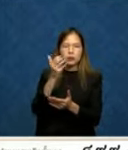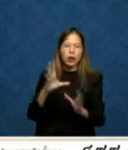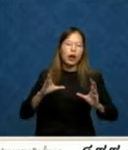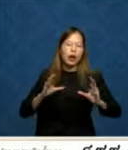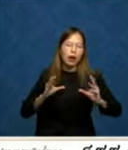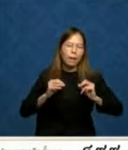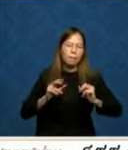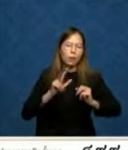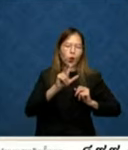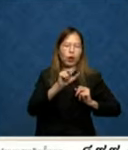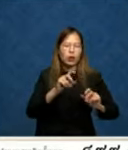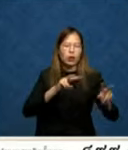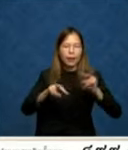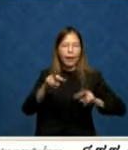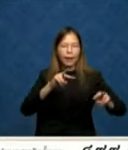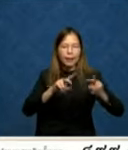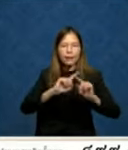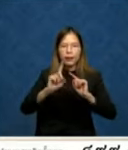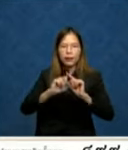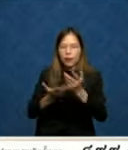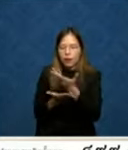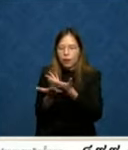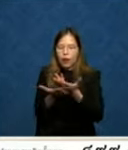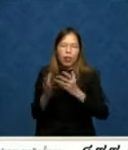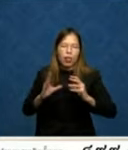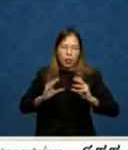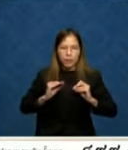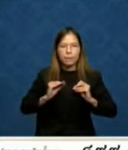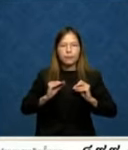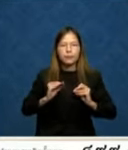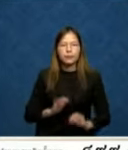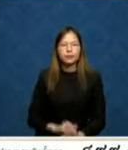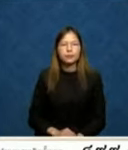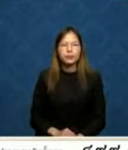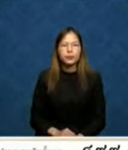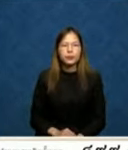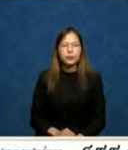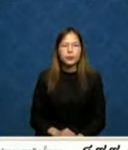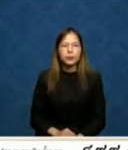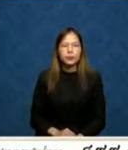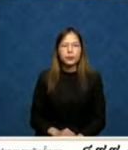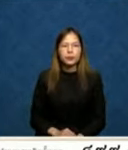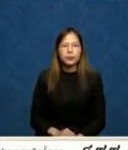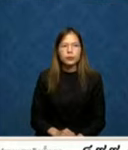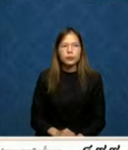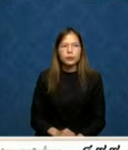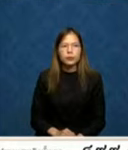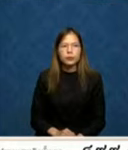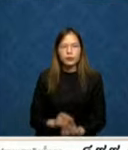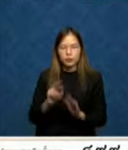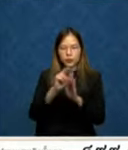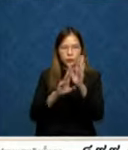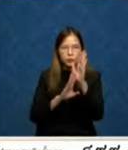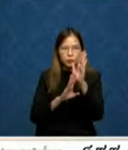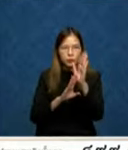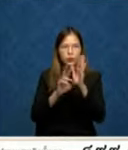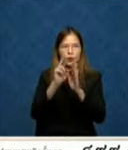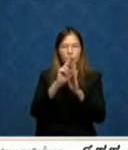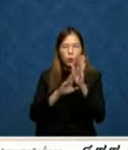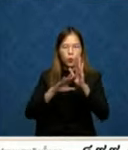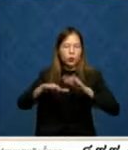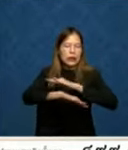าข้อสังเกตเหล่านั้นไปพิจารณานะครับผมต้องเรียนอย่างนี้ครับว่าไอ้ระบบเลดเจอร์ระบบไอ้ฐ